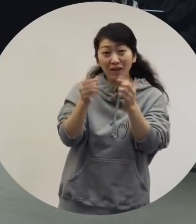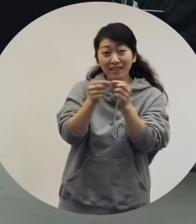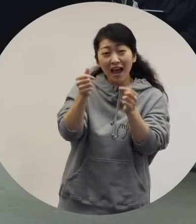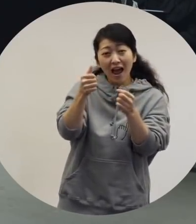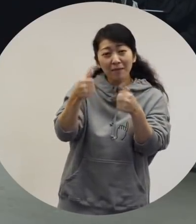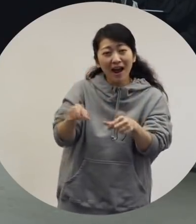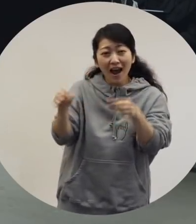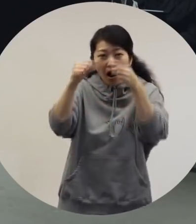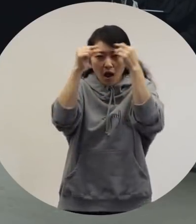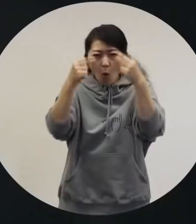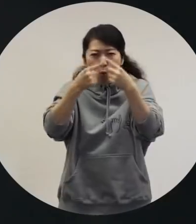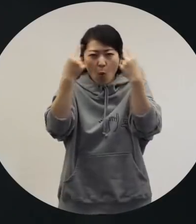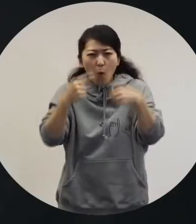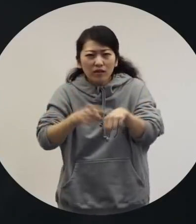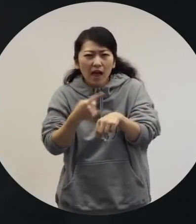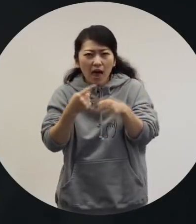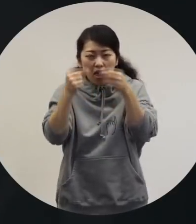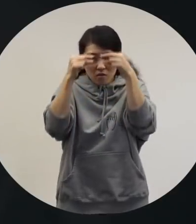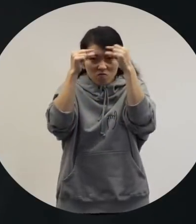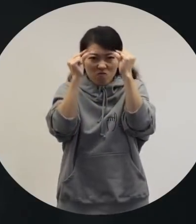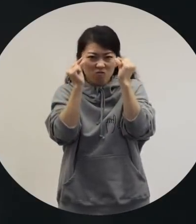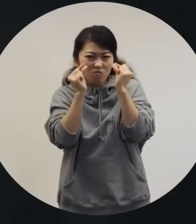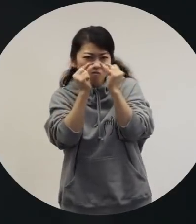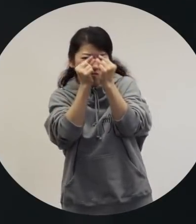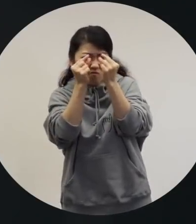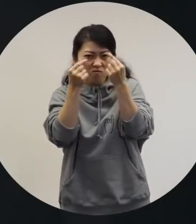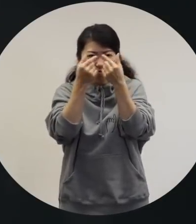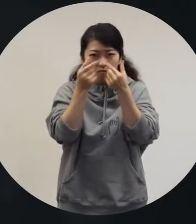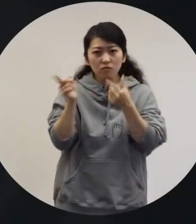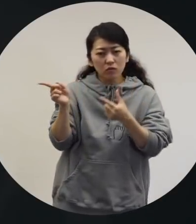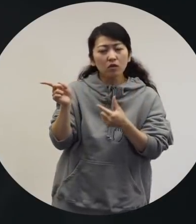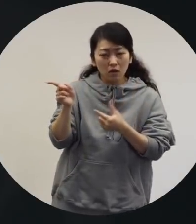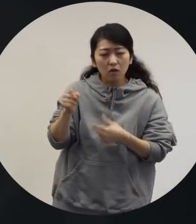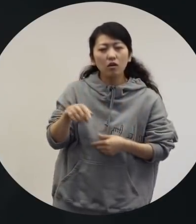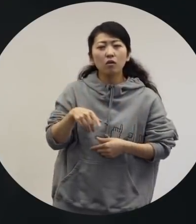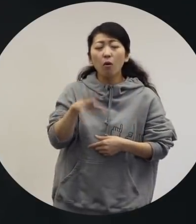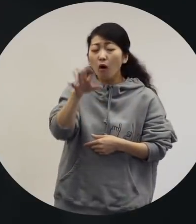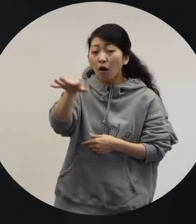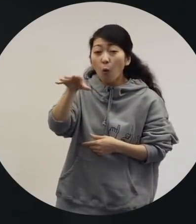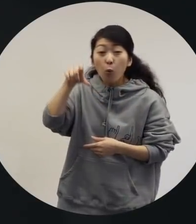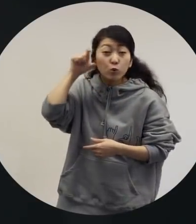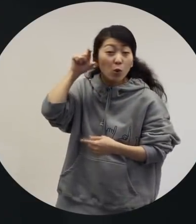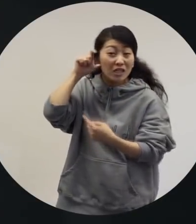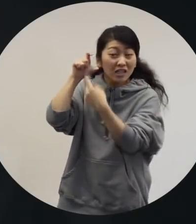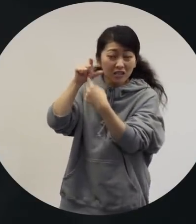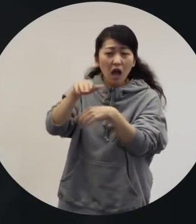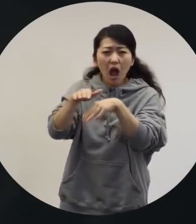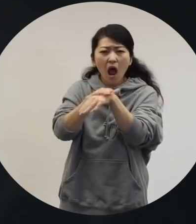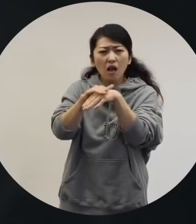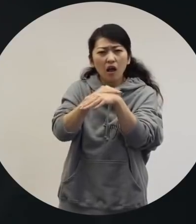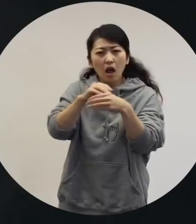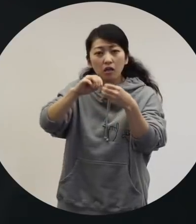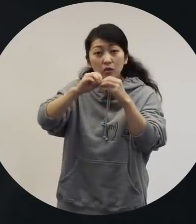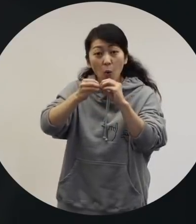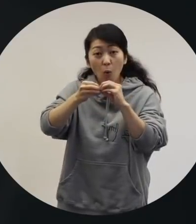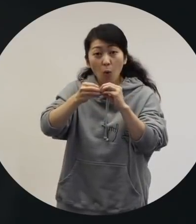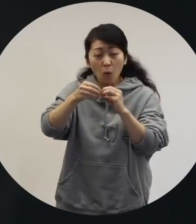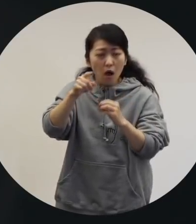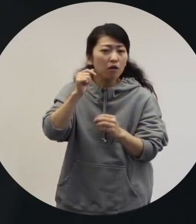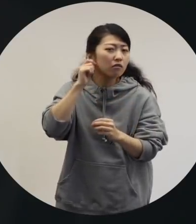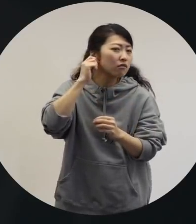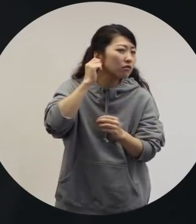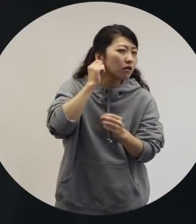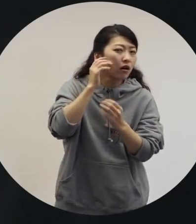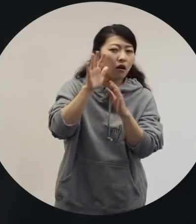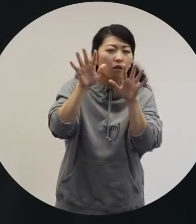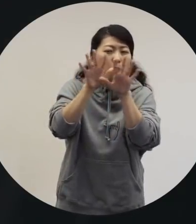がつけてらっしゃるようなこうちょっと個性を出すようなものっていうの が。でも大体ほらね、補聴器って肌色のさ、なんだろう、耳